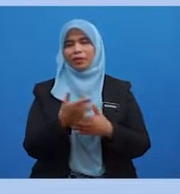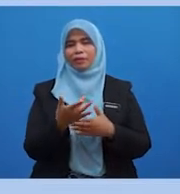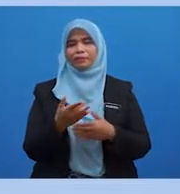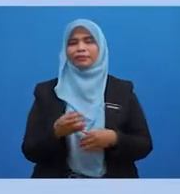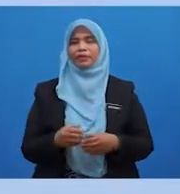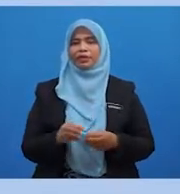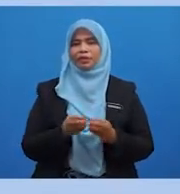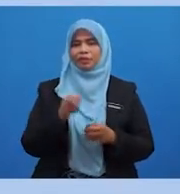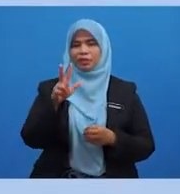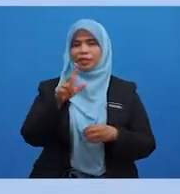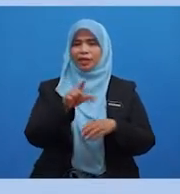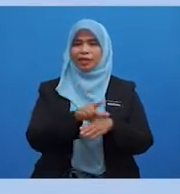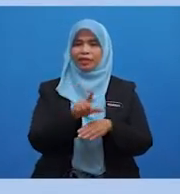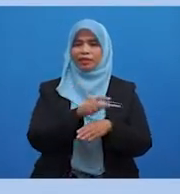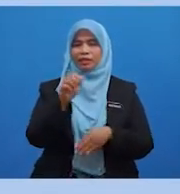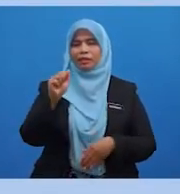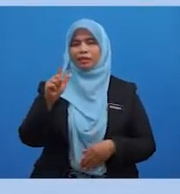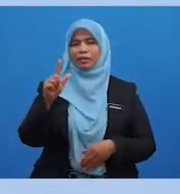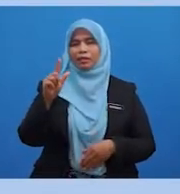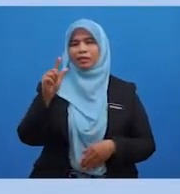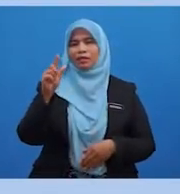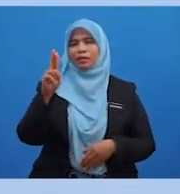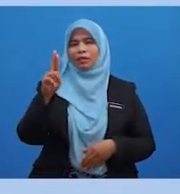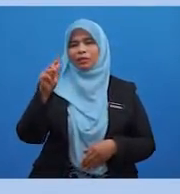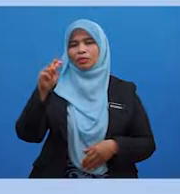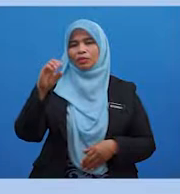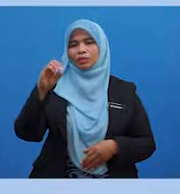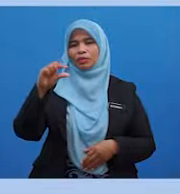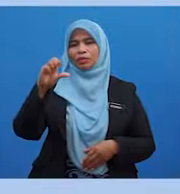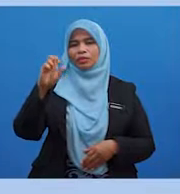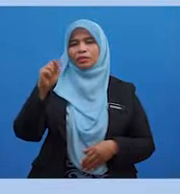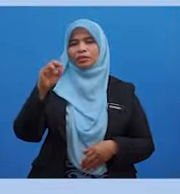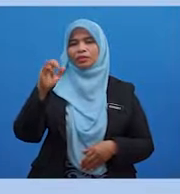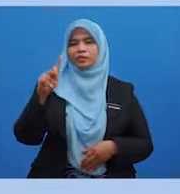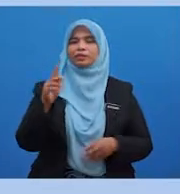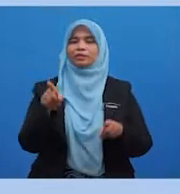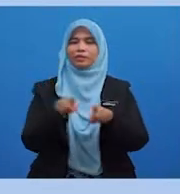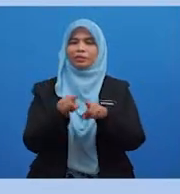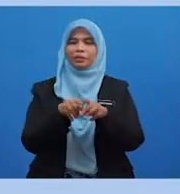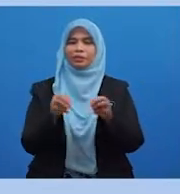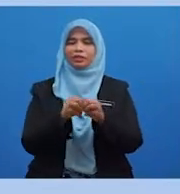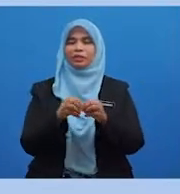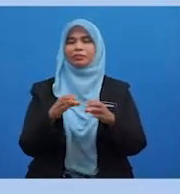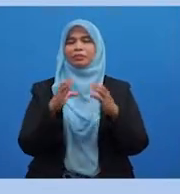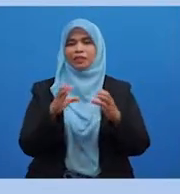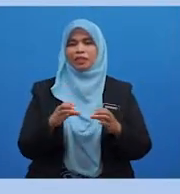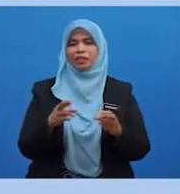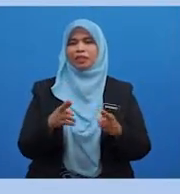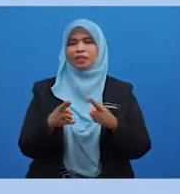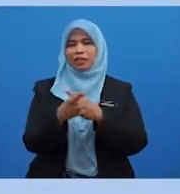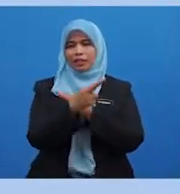Teknik yang ketiga adalah latihan autogenik. Teknik ini hampir sama dengan teknik relaksasi otot progresif